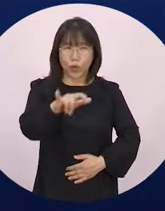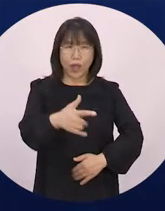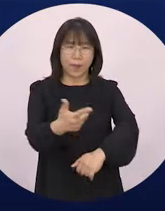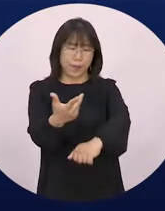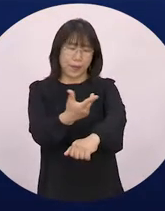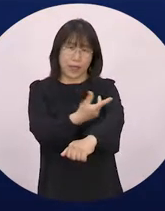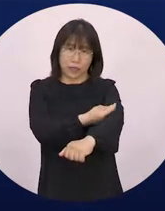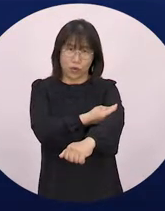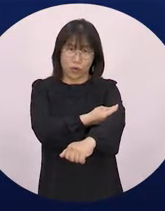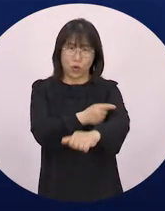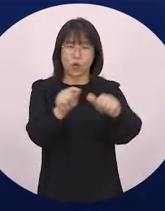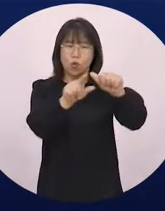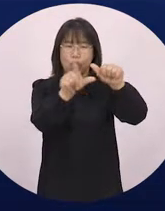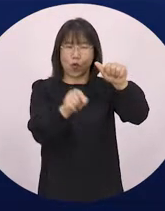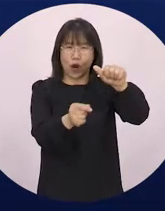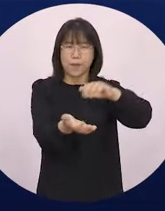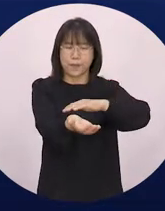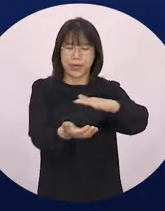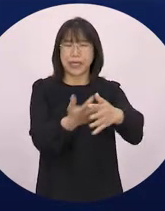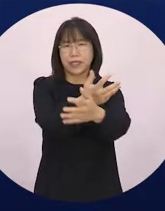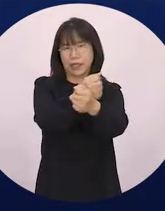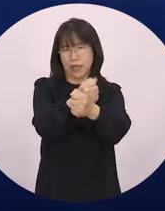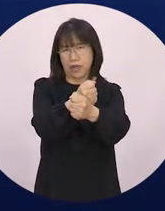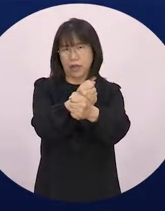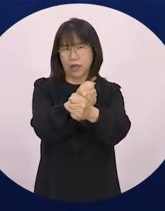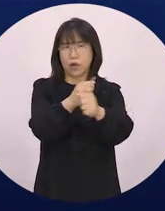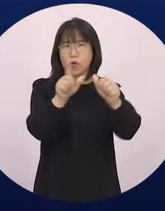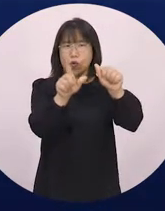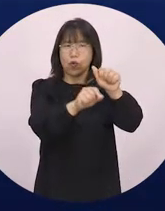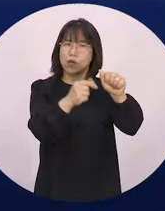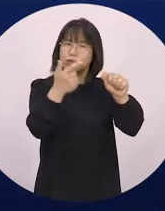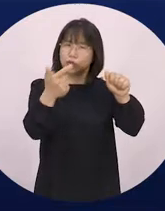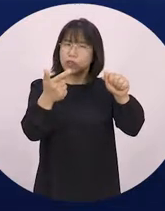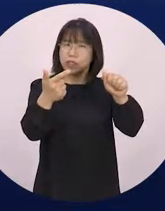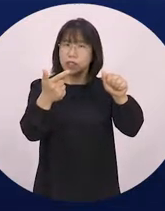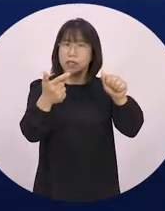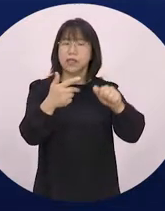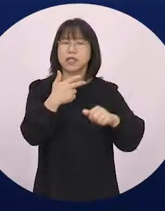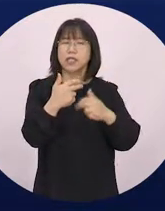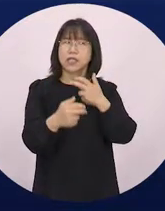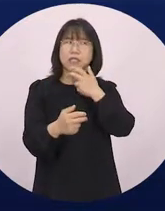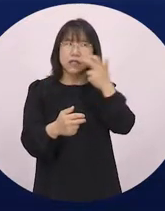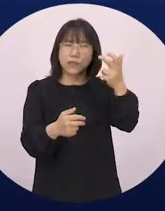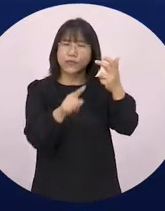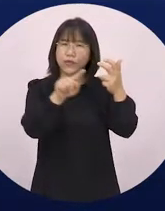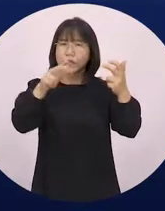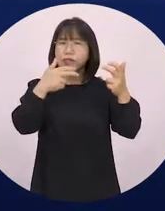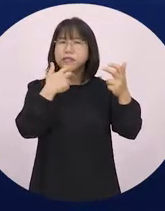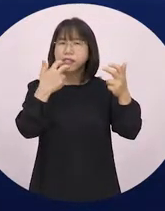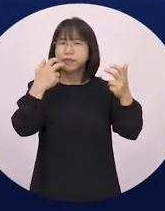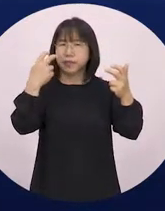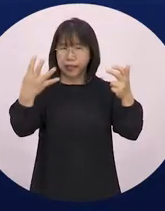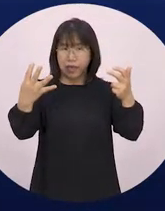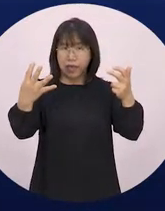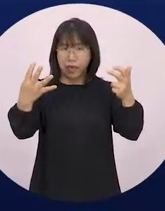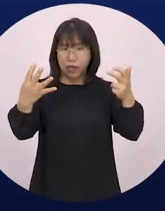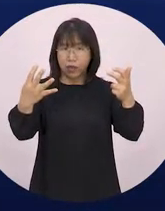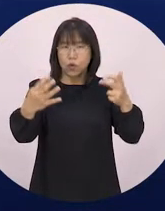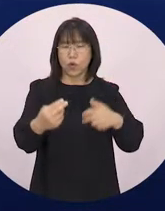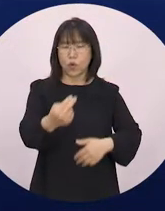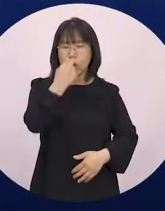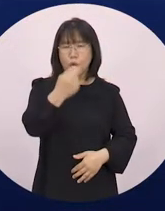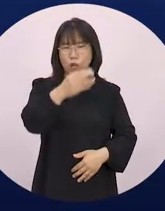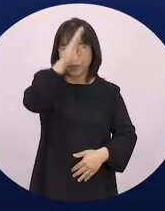코론 알고 백신 예방접종 5월 사전 이야기 지난 6일 70세 에서 최 14세의 접종 대상자 와